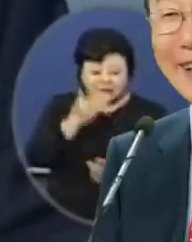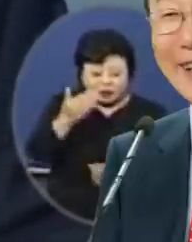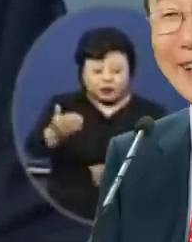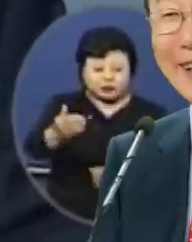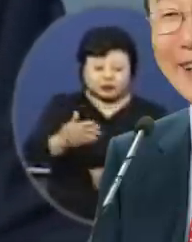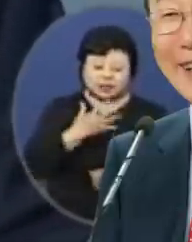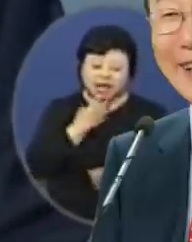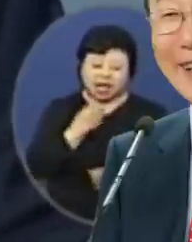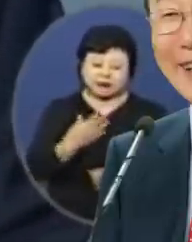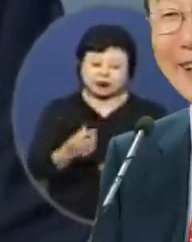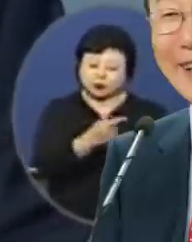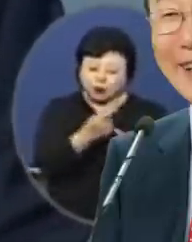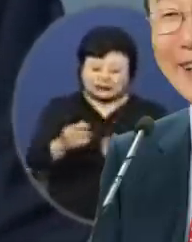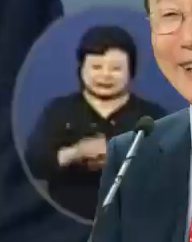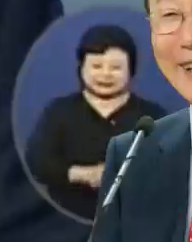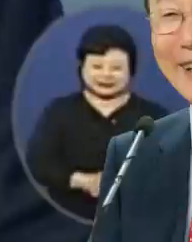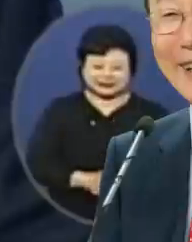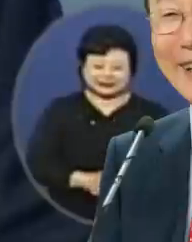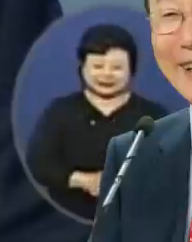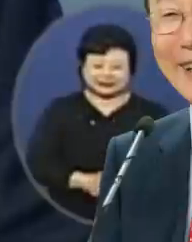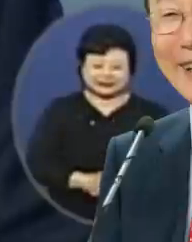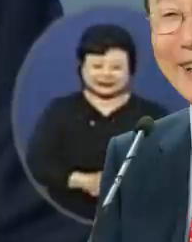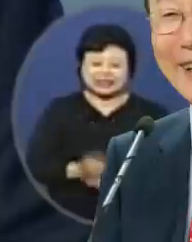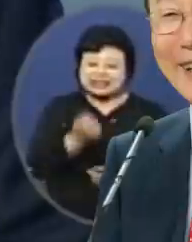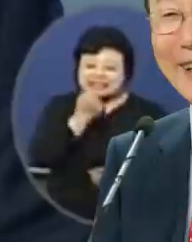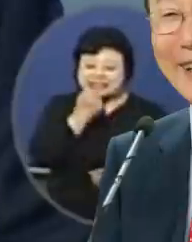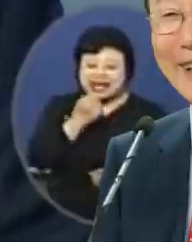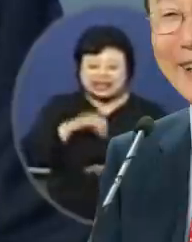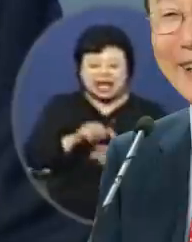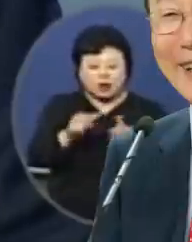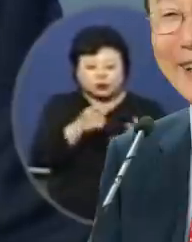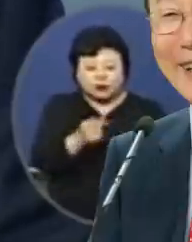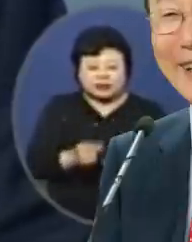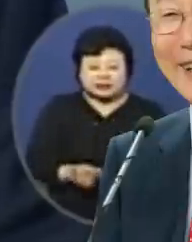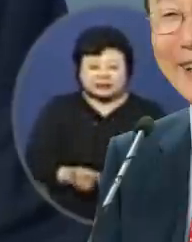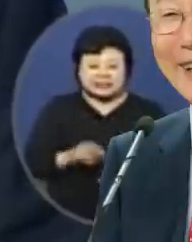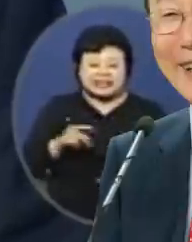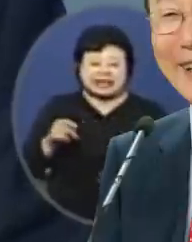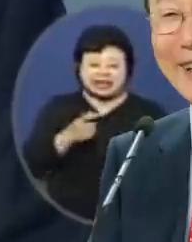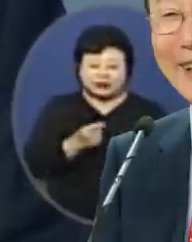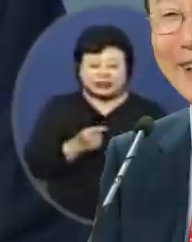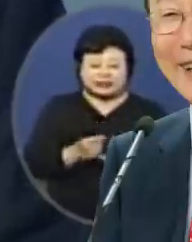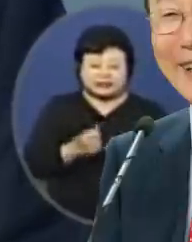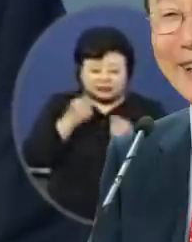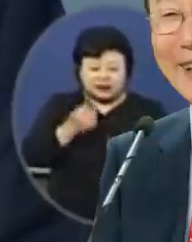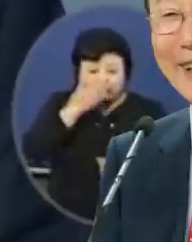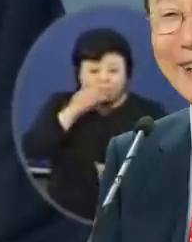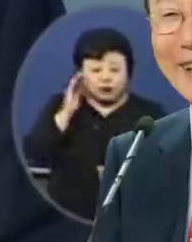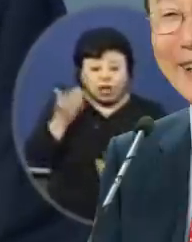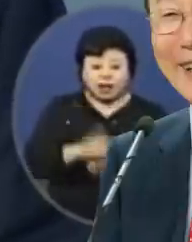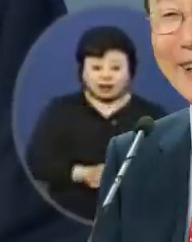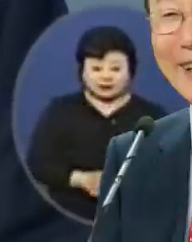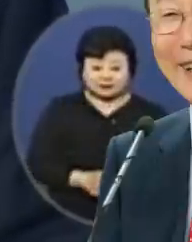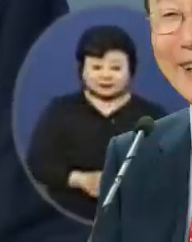여러분도 아브라함처럼 이삭처럼 야곱처럼 사라처럼 살 수 있다 그 말인 것입니다.